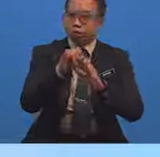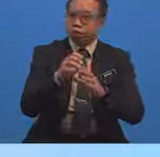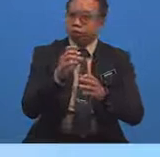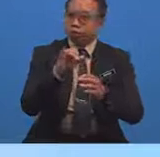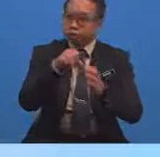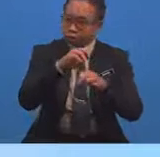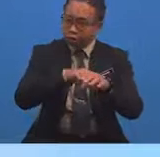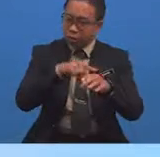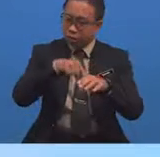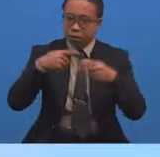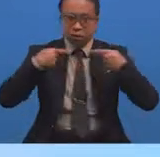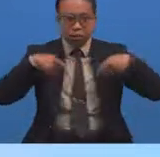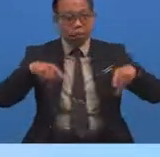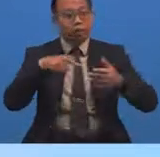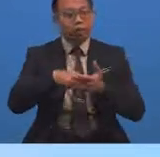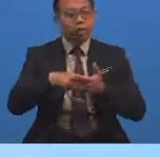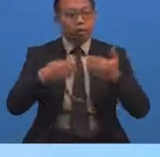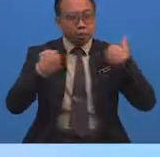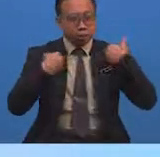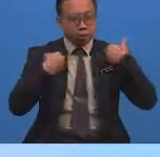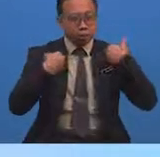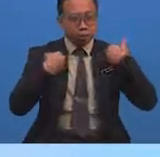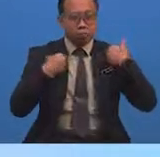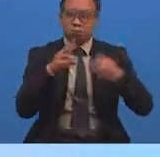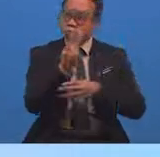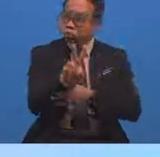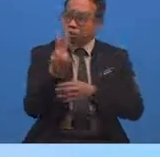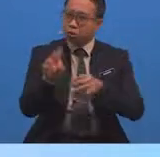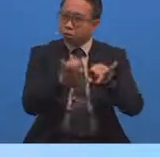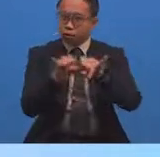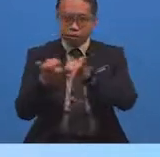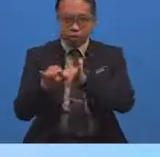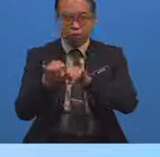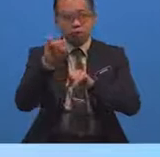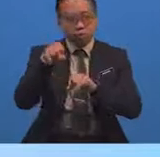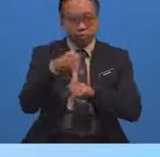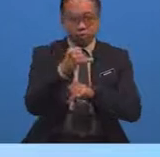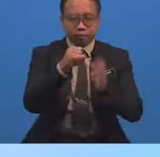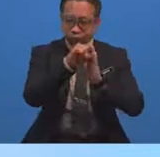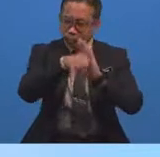kedai ini ada jam analog dan ada juga jam digital